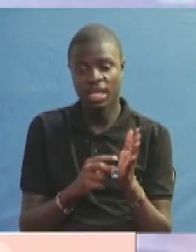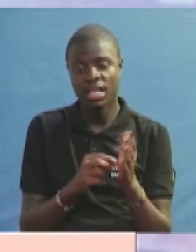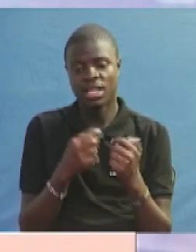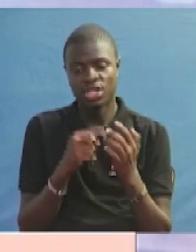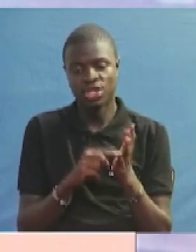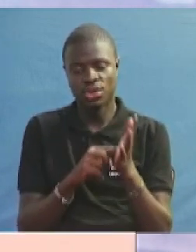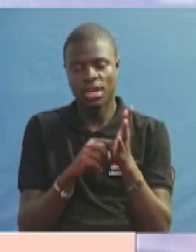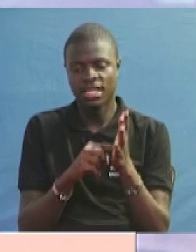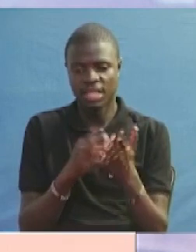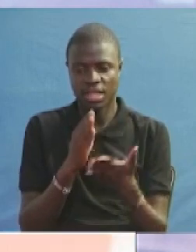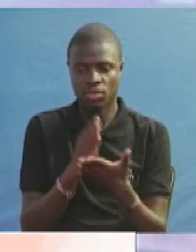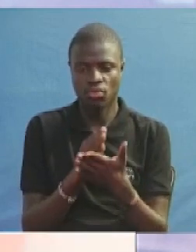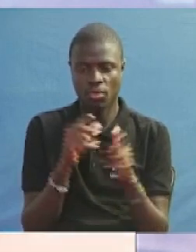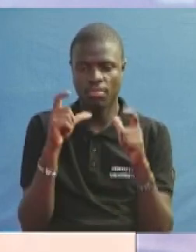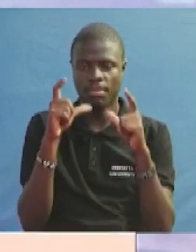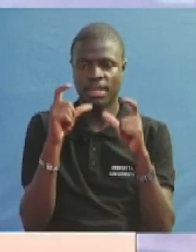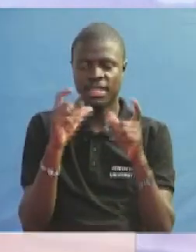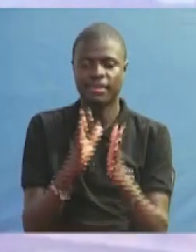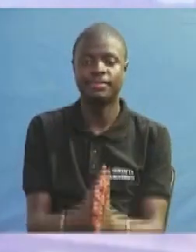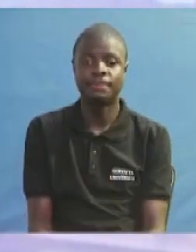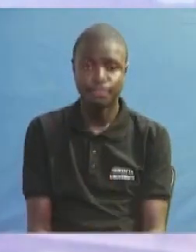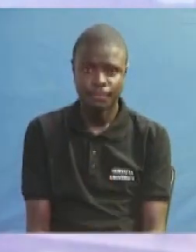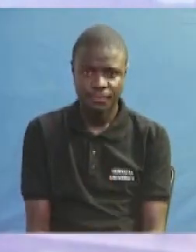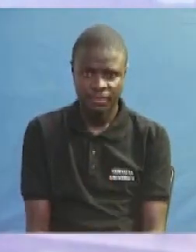mtoto wa kike katika kaunti ya Garissa.